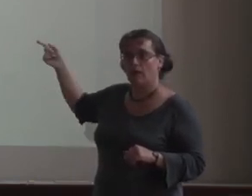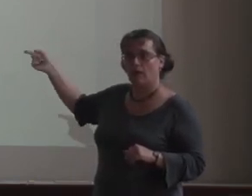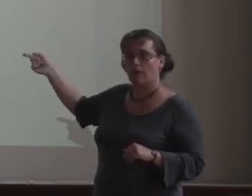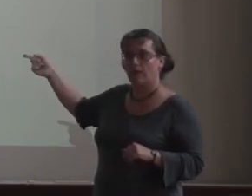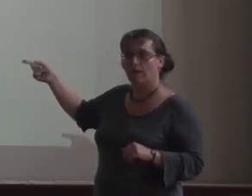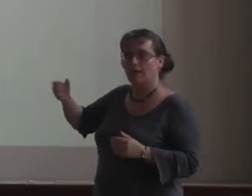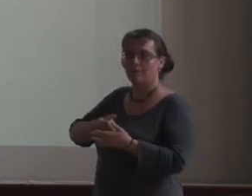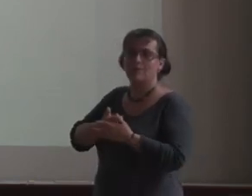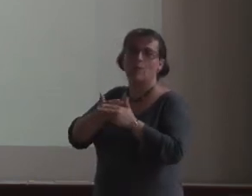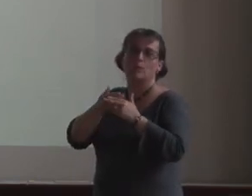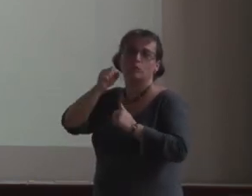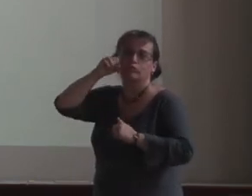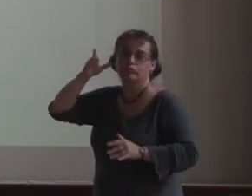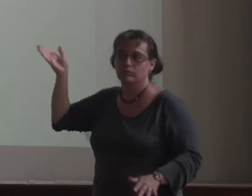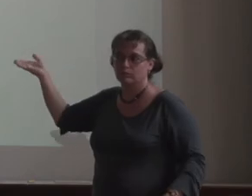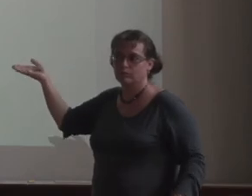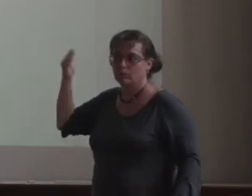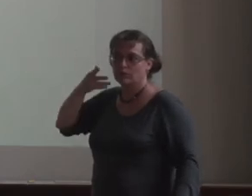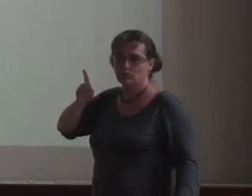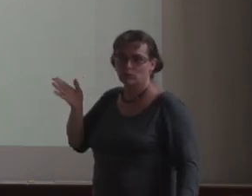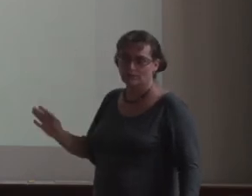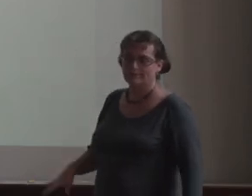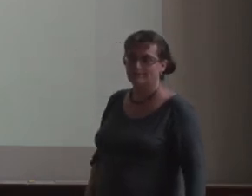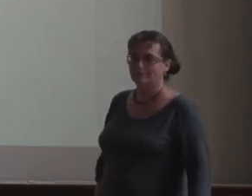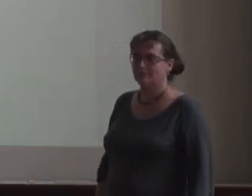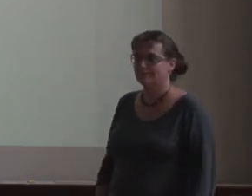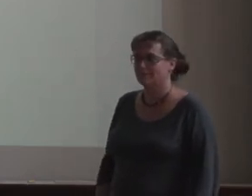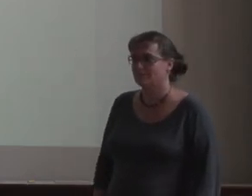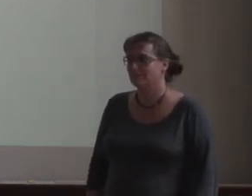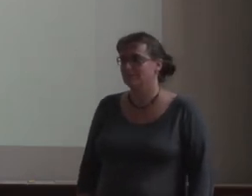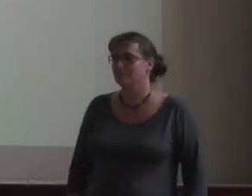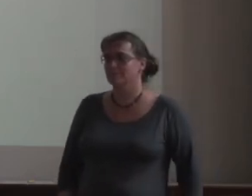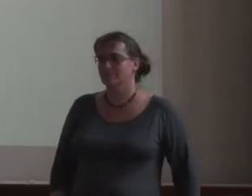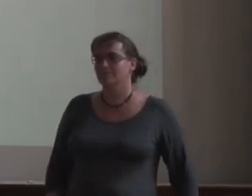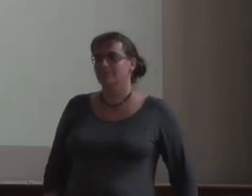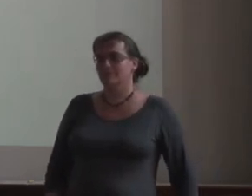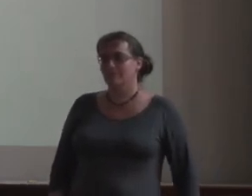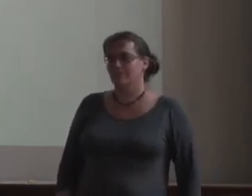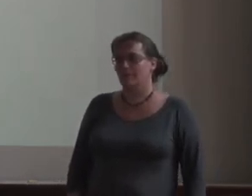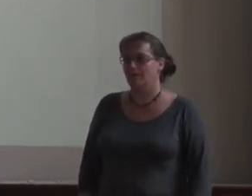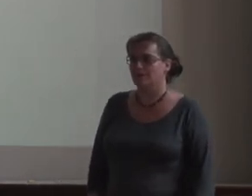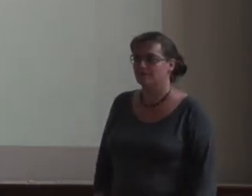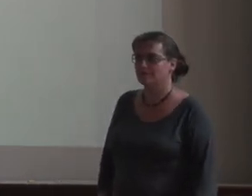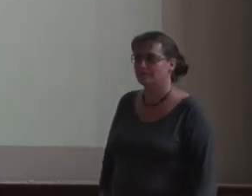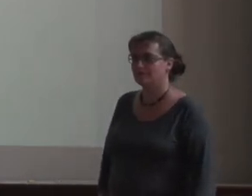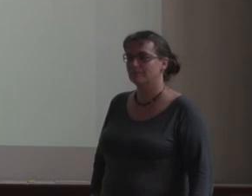nom Autolib? Bon, ça me rassure. Voilà, donc en gros, Polyconseil.